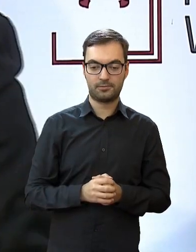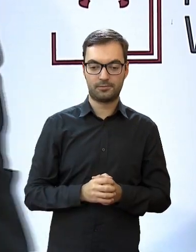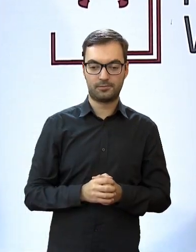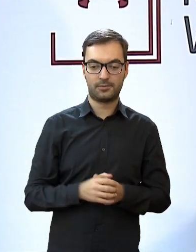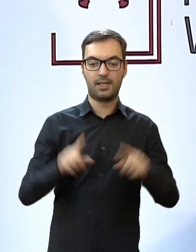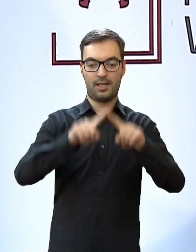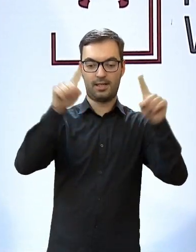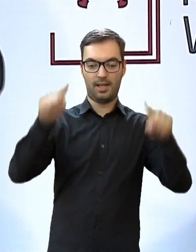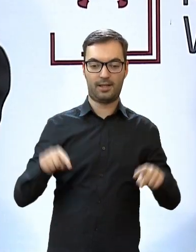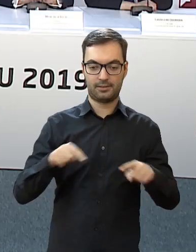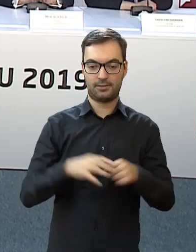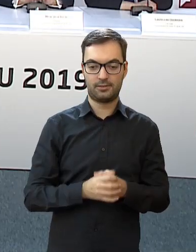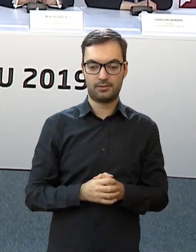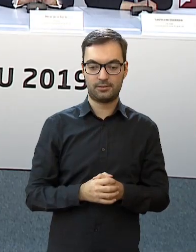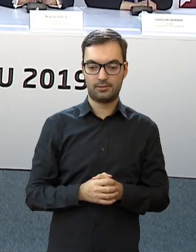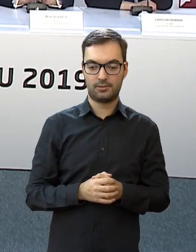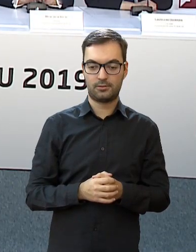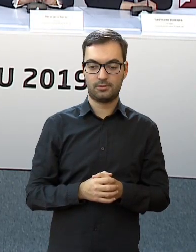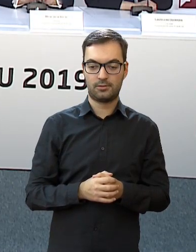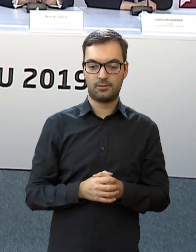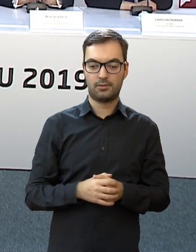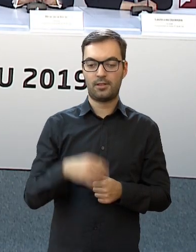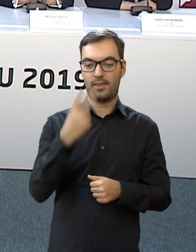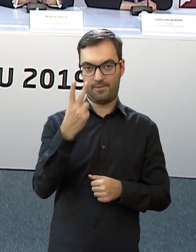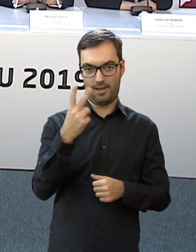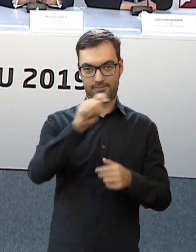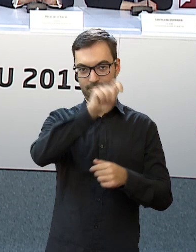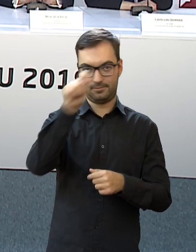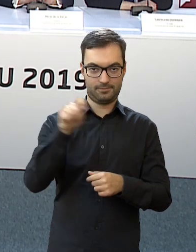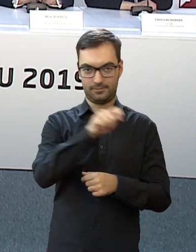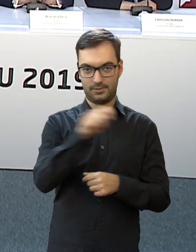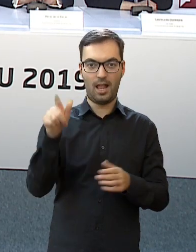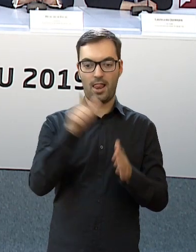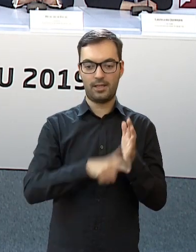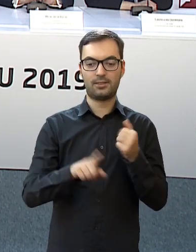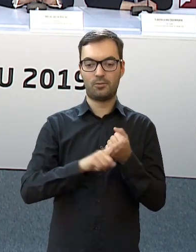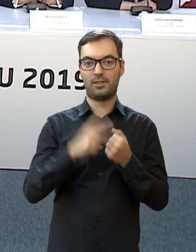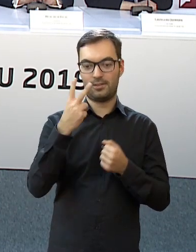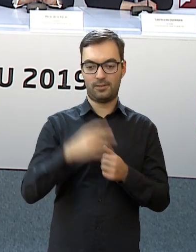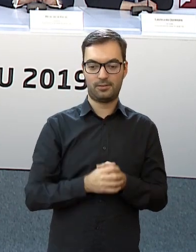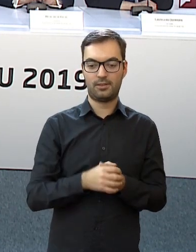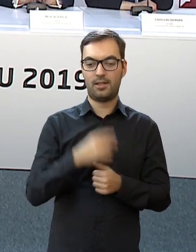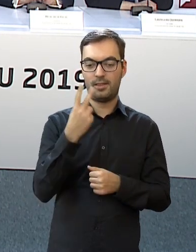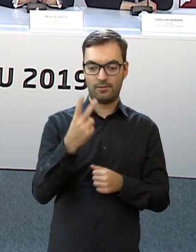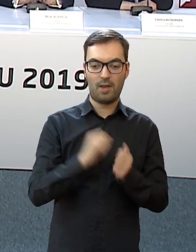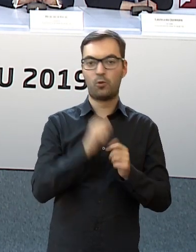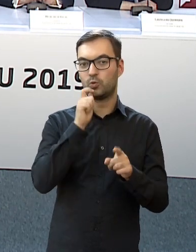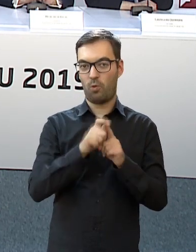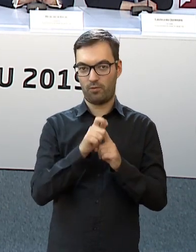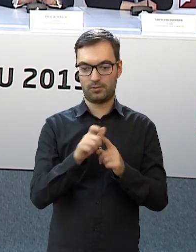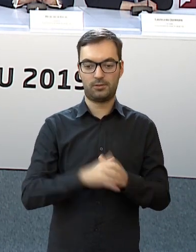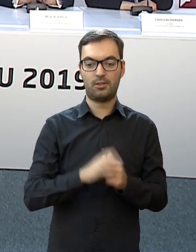brał kartkę i na kartce pisał dwa, bo chciał głosować na liście dwa. Cyfrą bądź słownie.